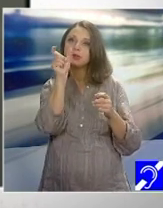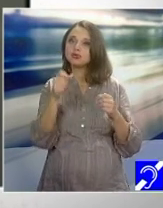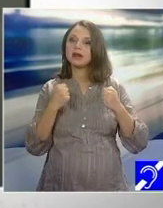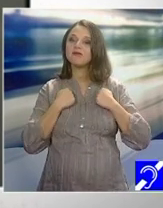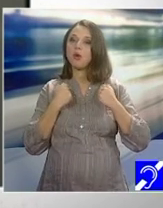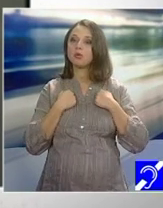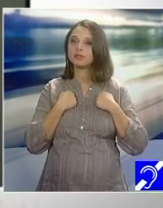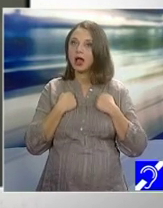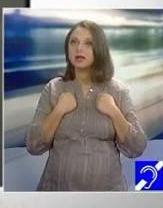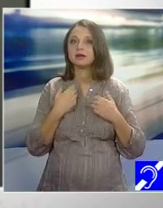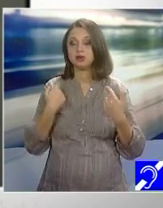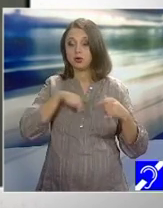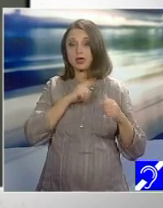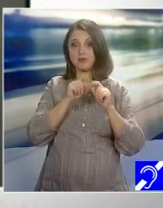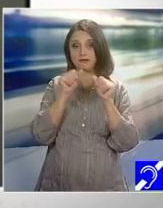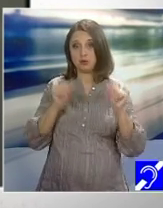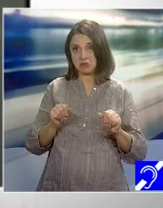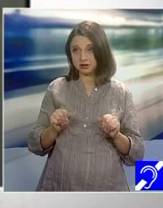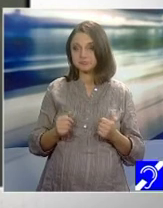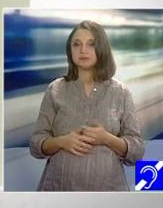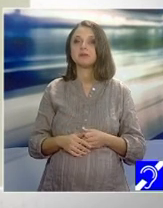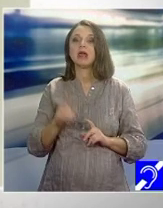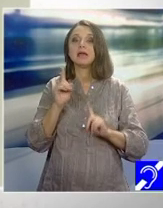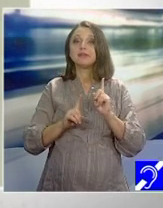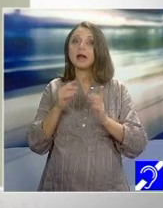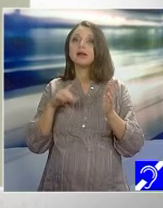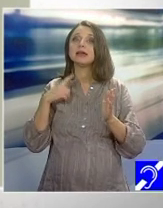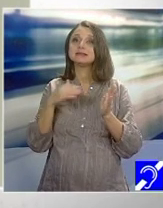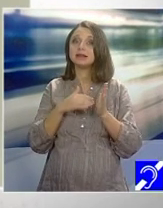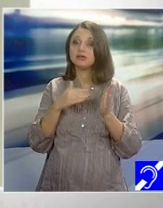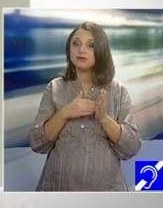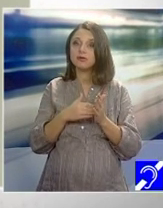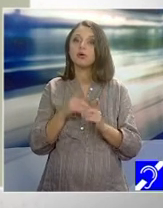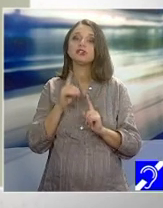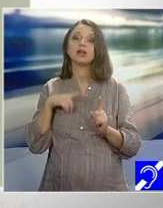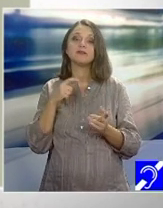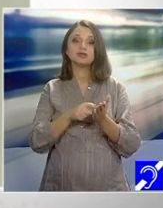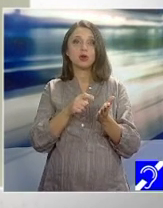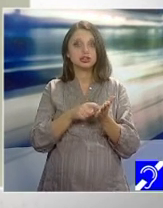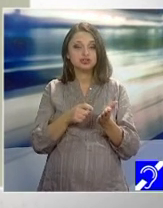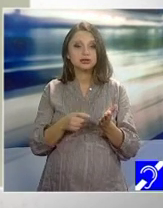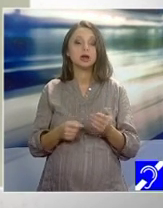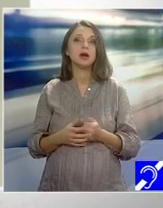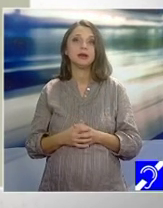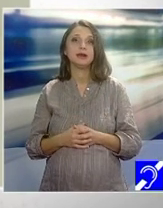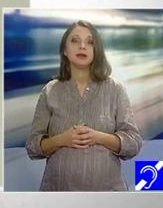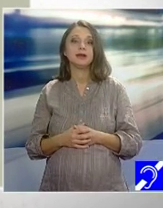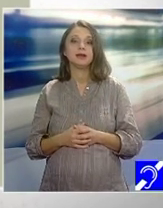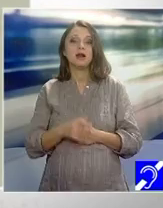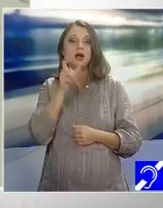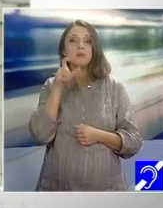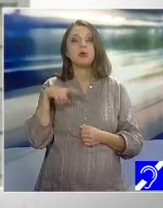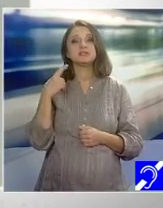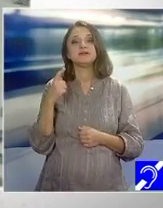două proiecte, astfel încât dacă este nevoie și dacă există solicitări în acest sens, pot